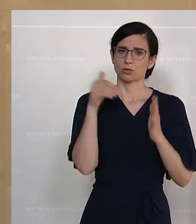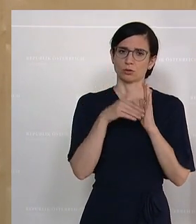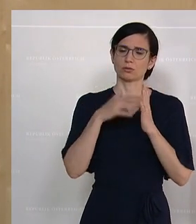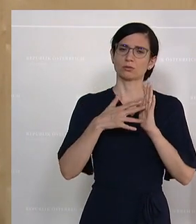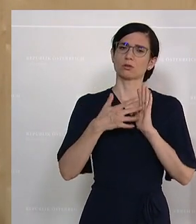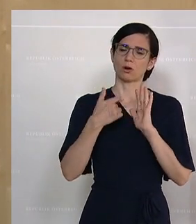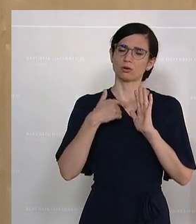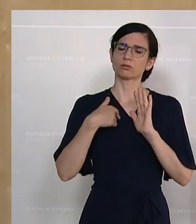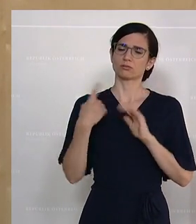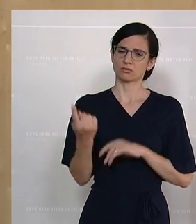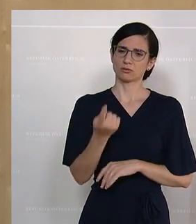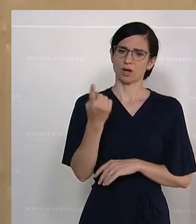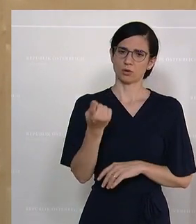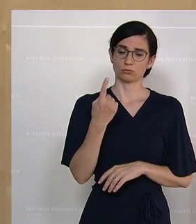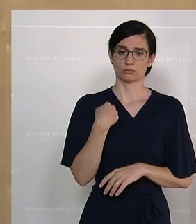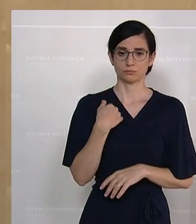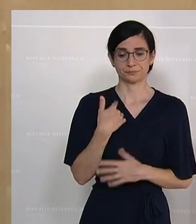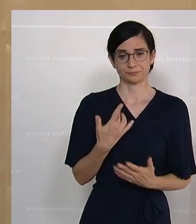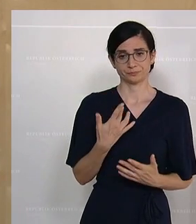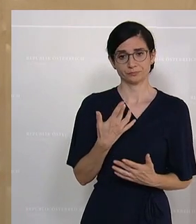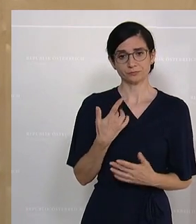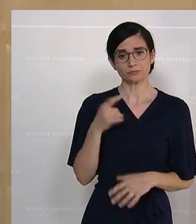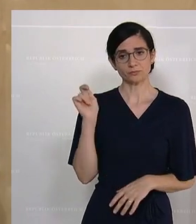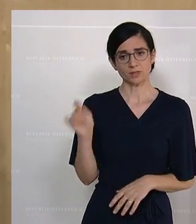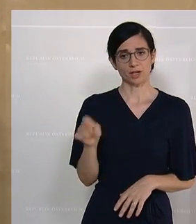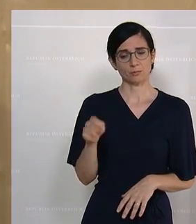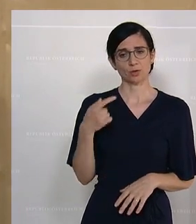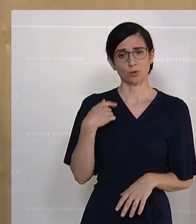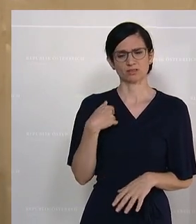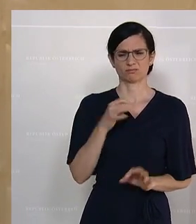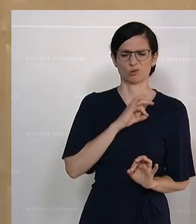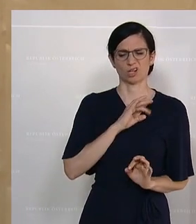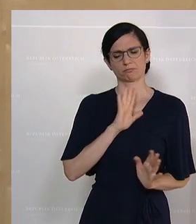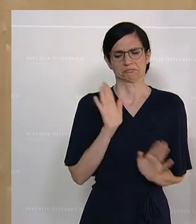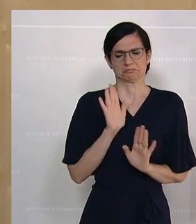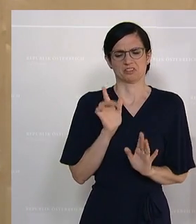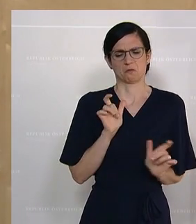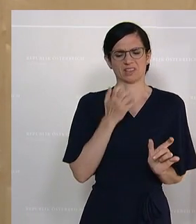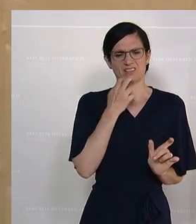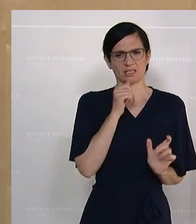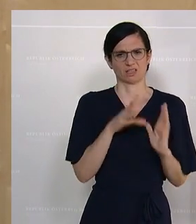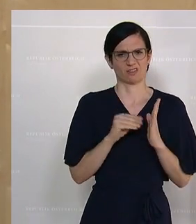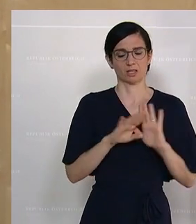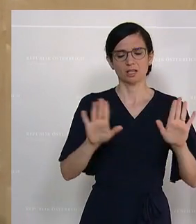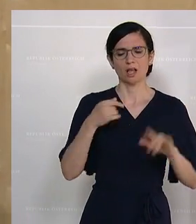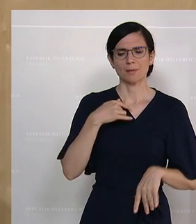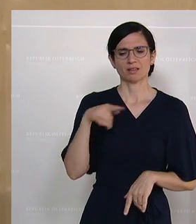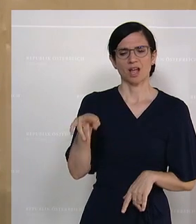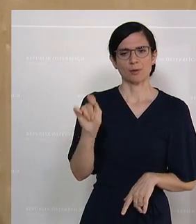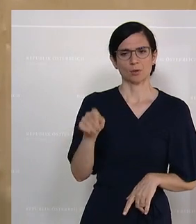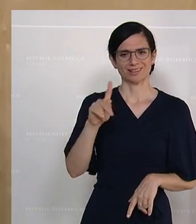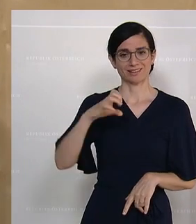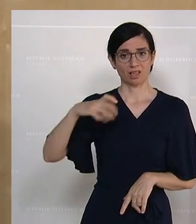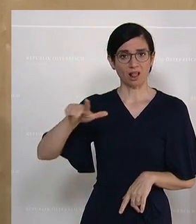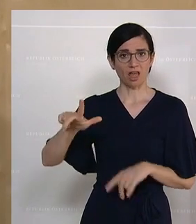ja den kollegen und abgeordnetenkollegen wird recht geben da wird sich noch auf